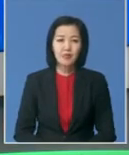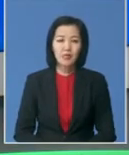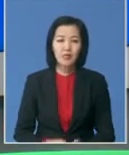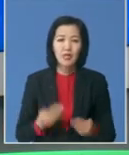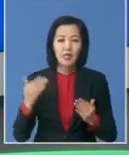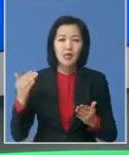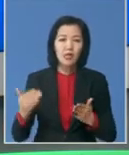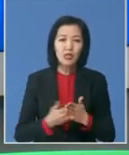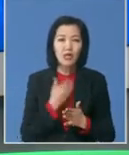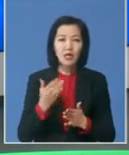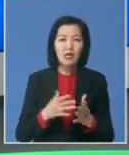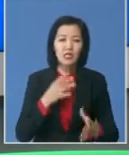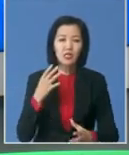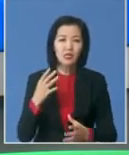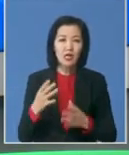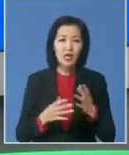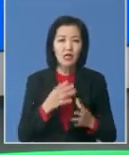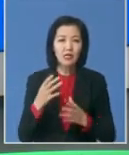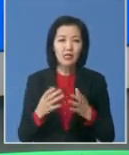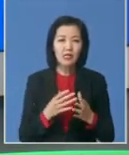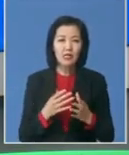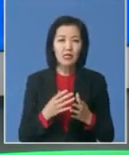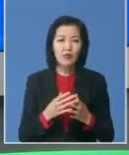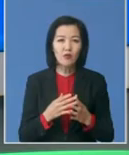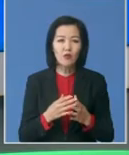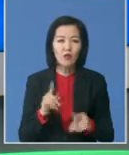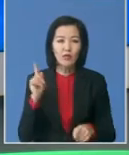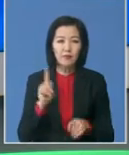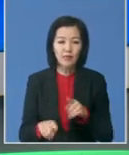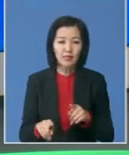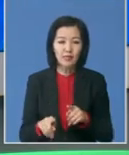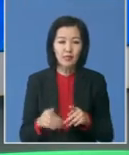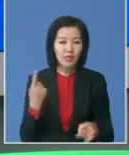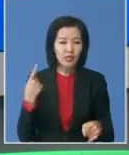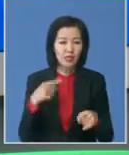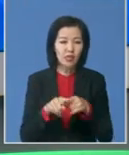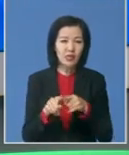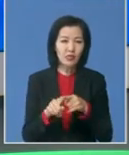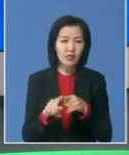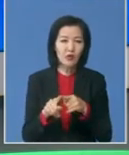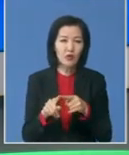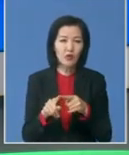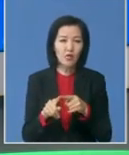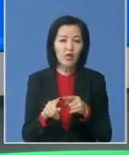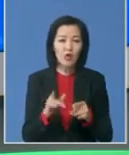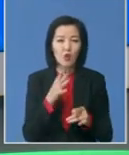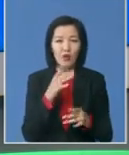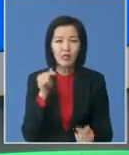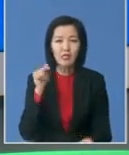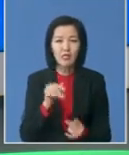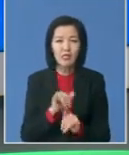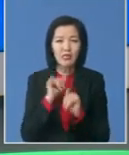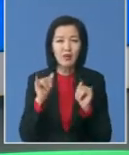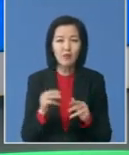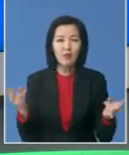Жаңа жаһандық үрдістер ешкімнен сұрамай есік қақпастан бірден төрге озады. Сондықтан заманға сәйкес жаңғыру міндеті барлық мемлекеттердің алдында